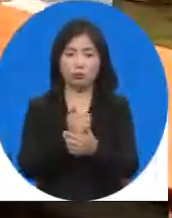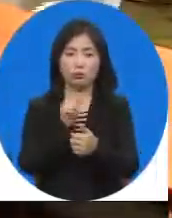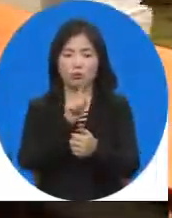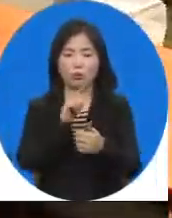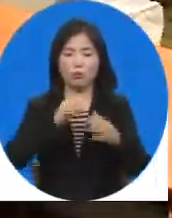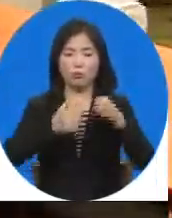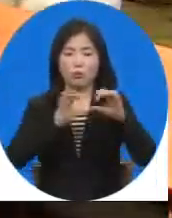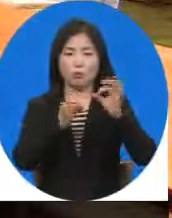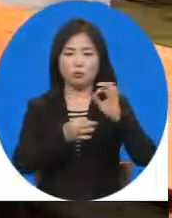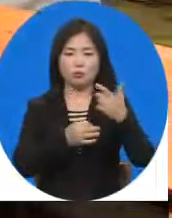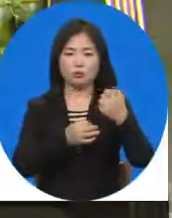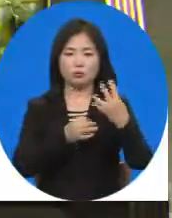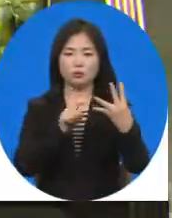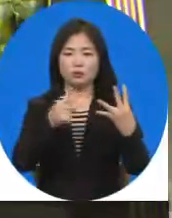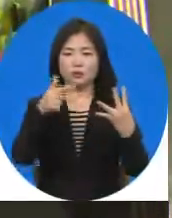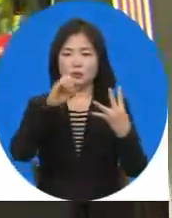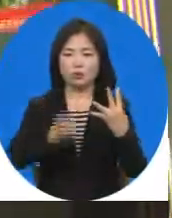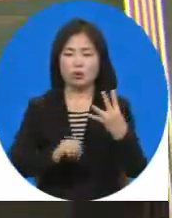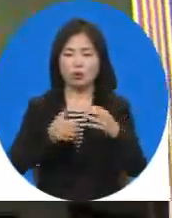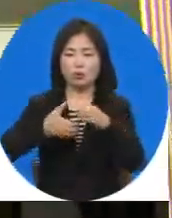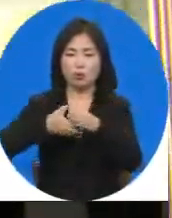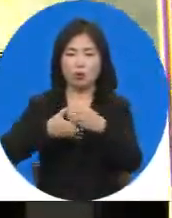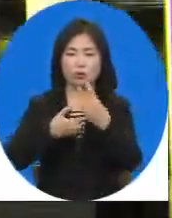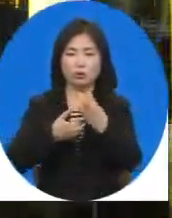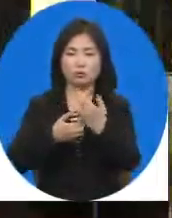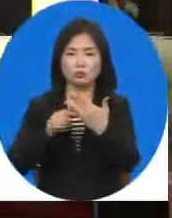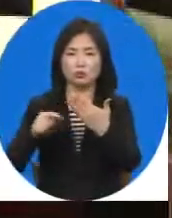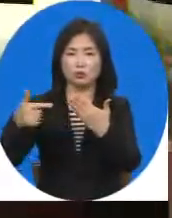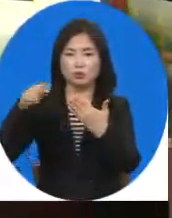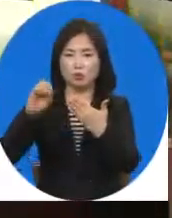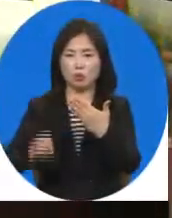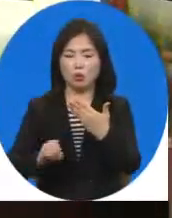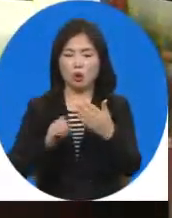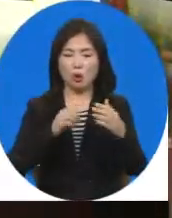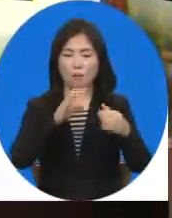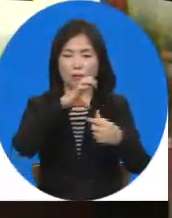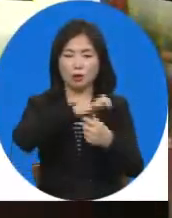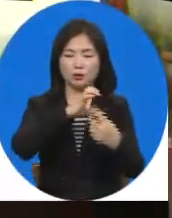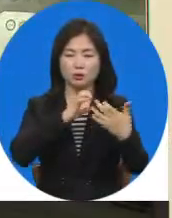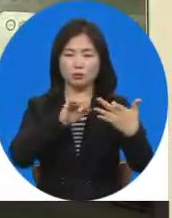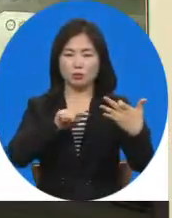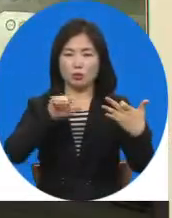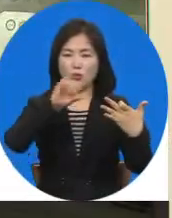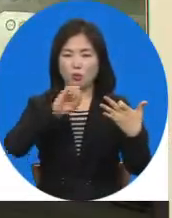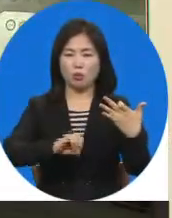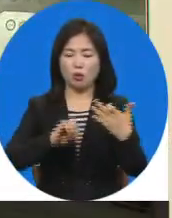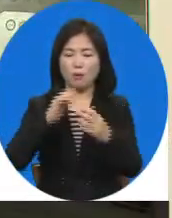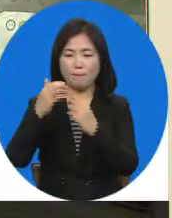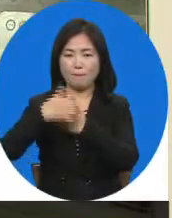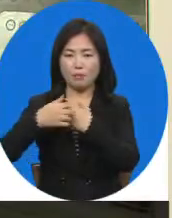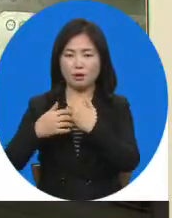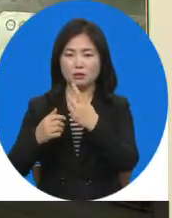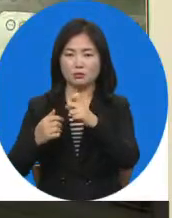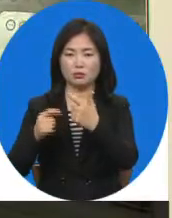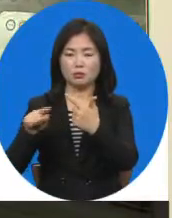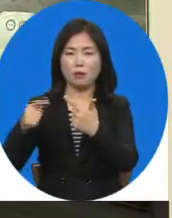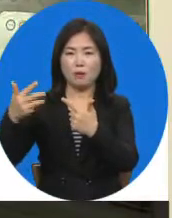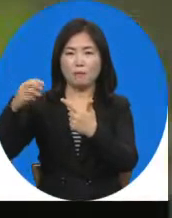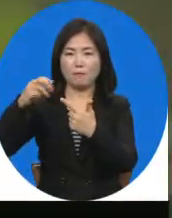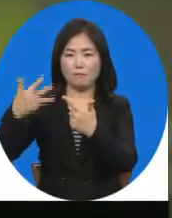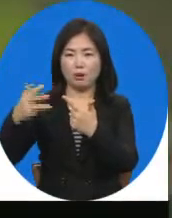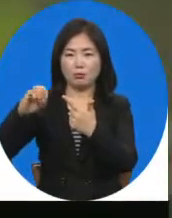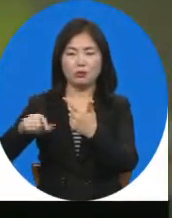포드가 64.7% 에 복숭아 39.6% 버섯 19.5% 배 16.8%